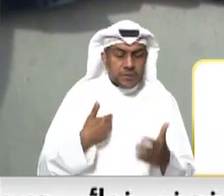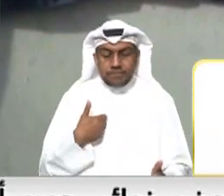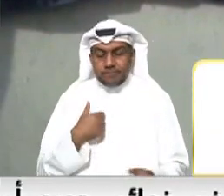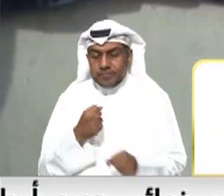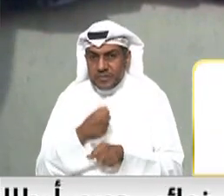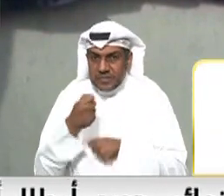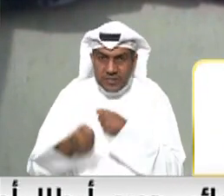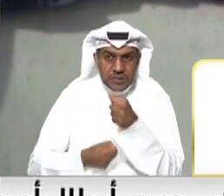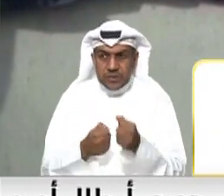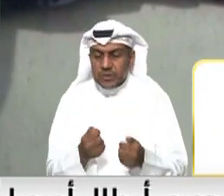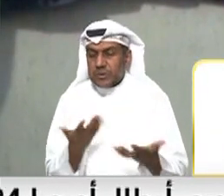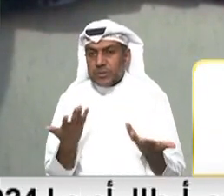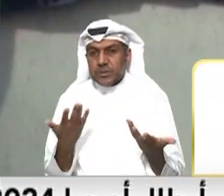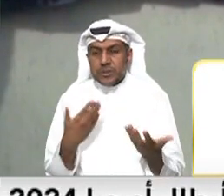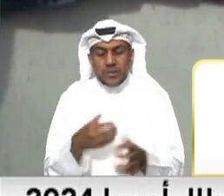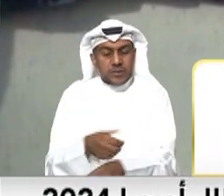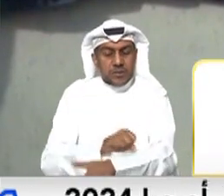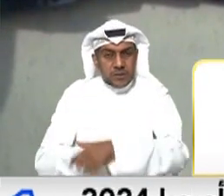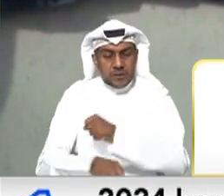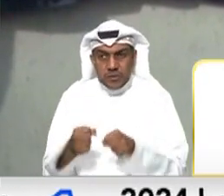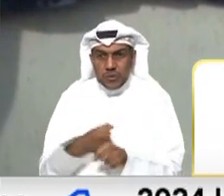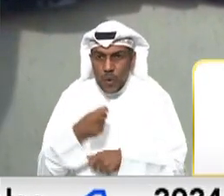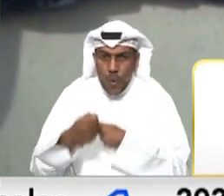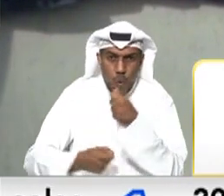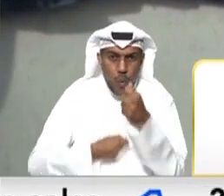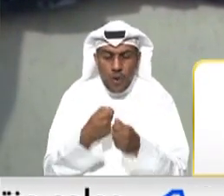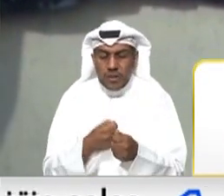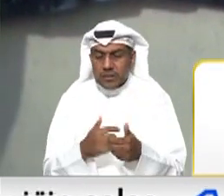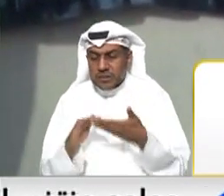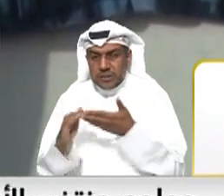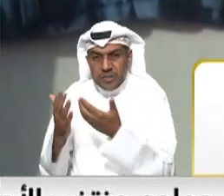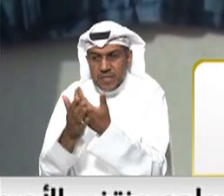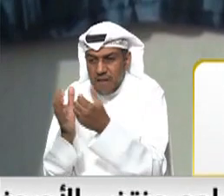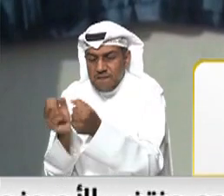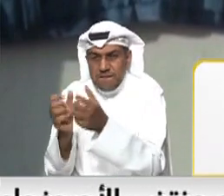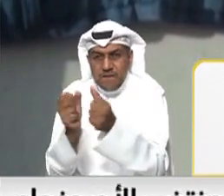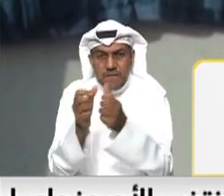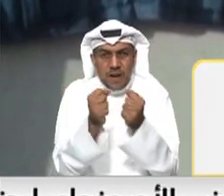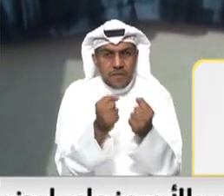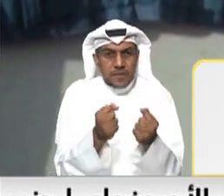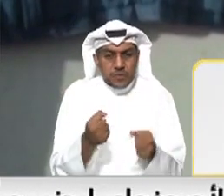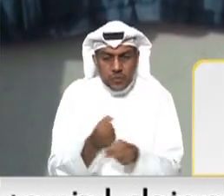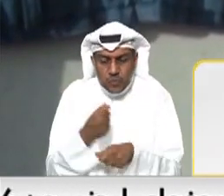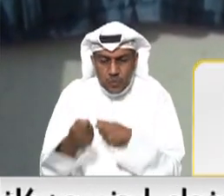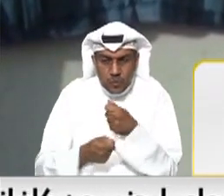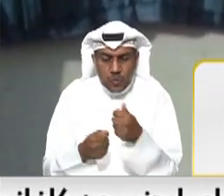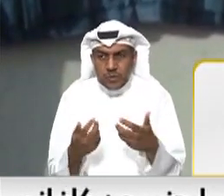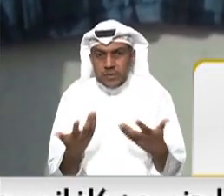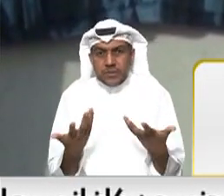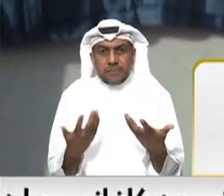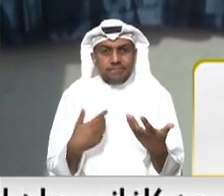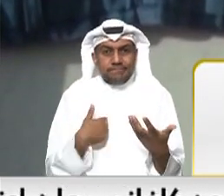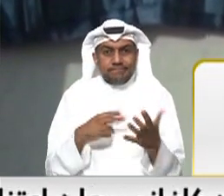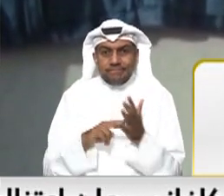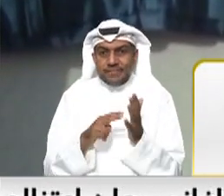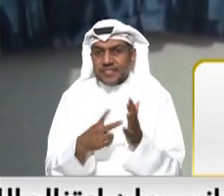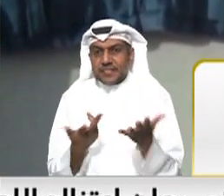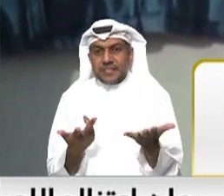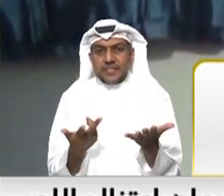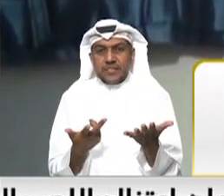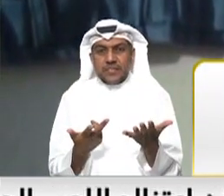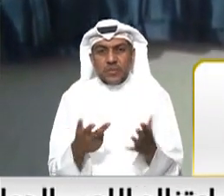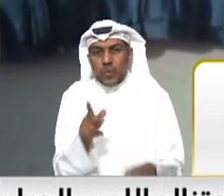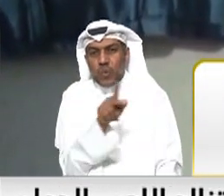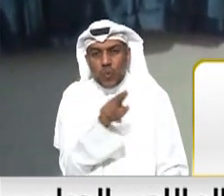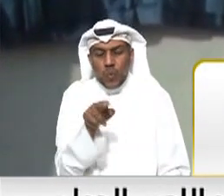كبير اني اضل محاوله معهم عشان اني اكمل شغلي واكمل الاشي اللي انا بعمله عشان